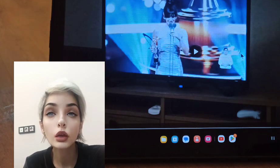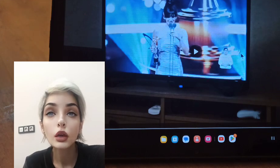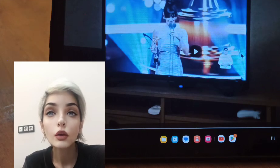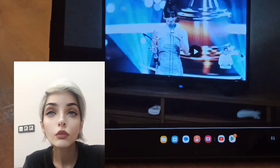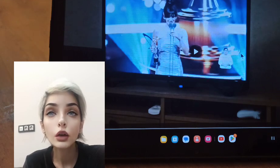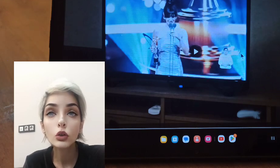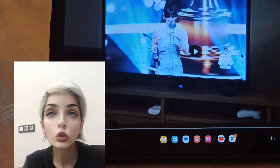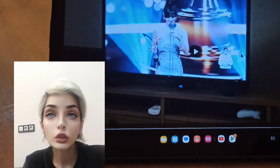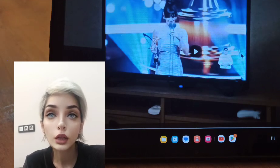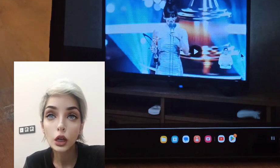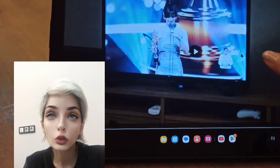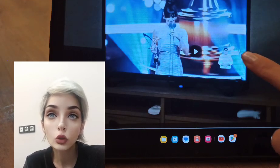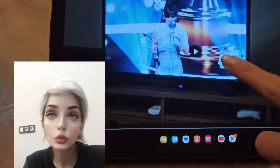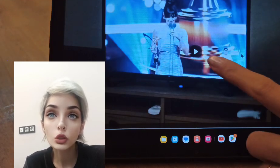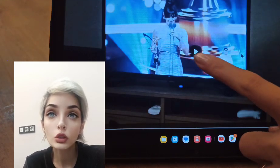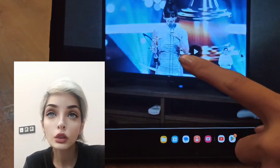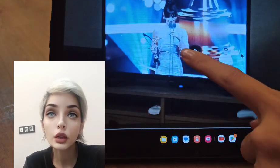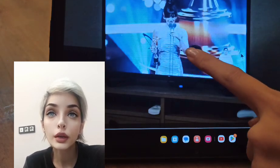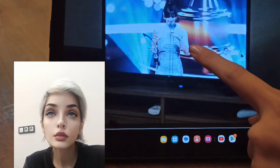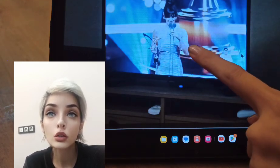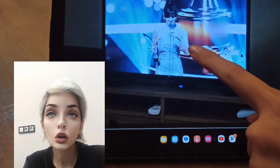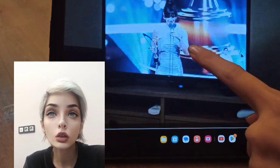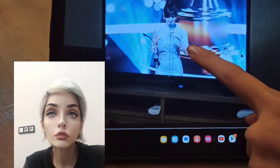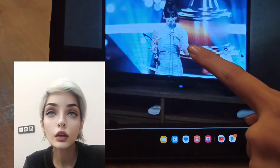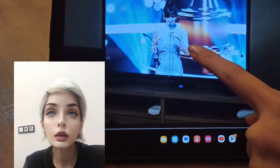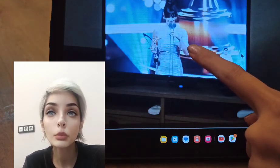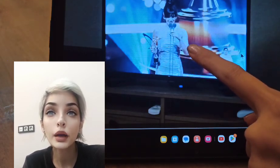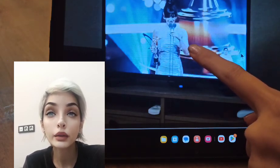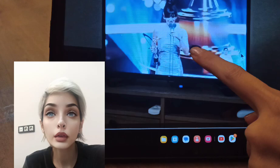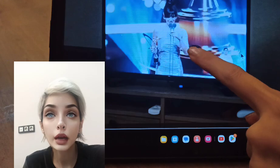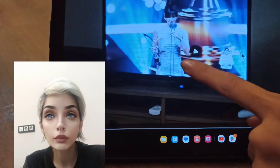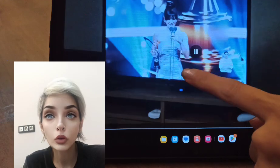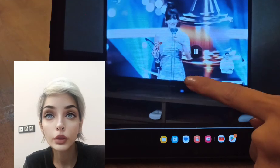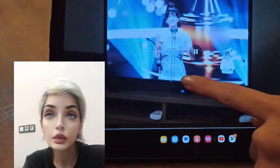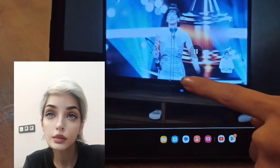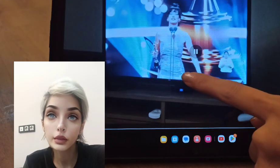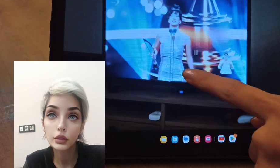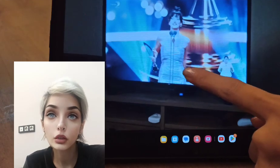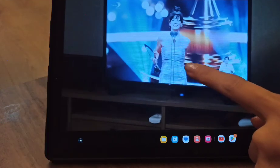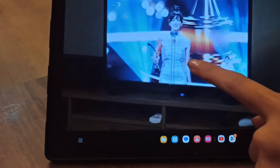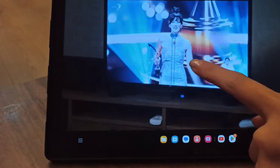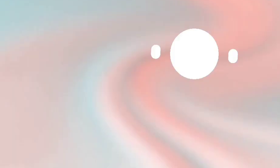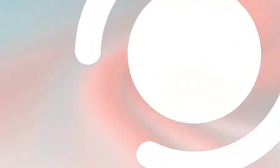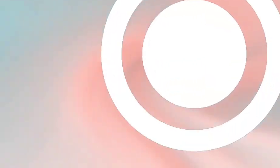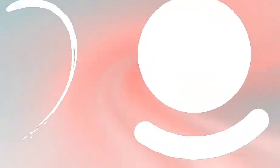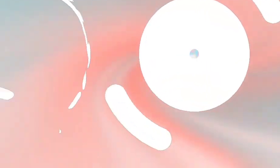بوده و کلی تشکر میکنه از کان و بقیه عوامل سریال.